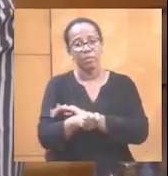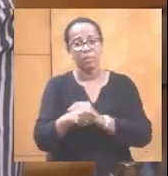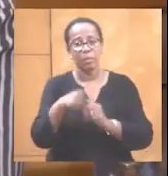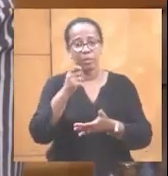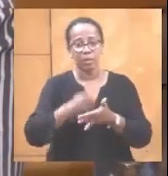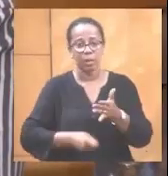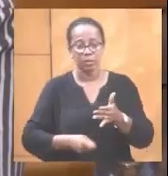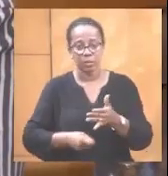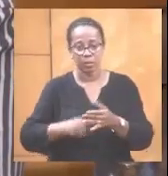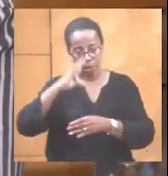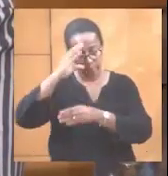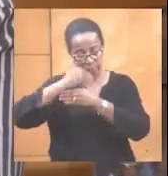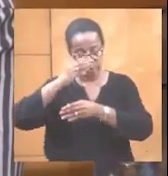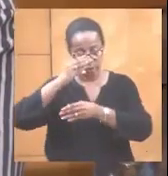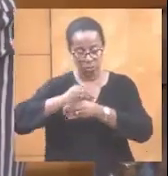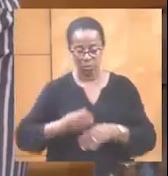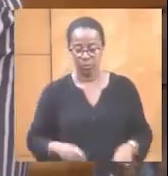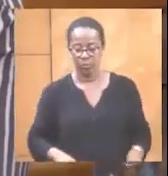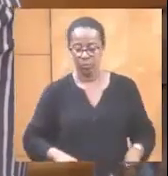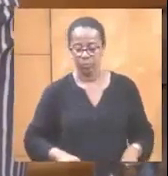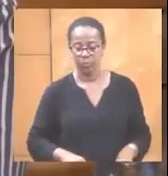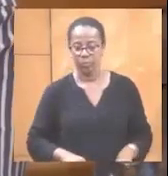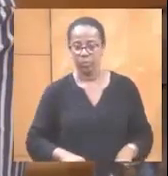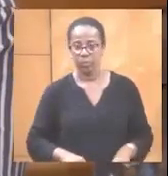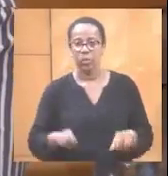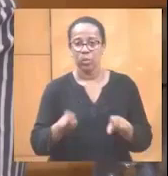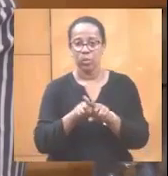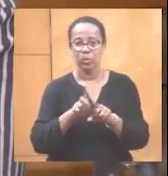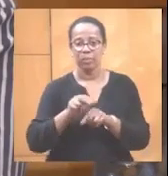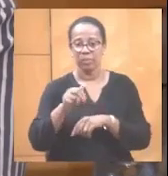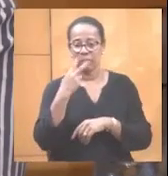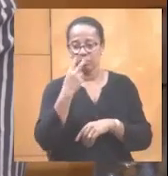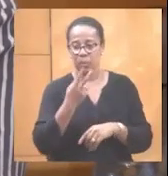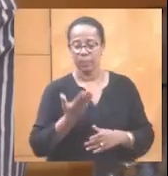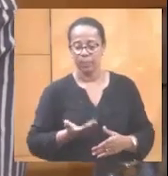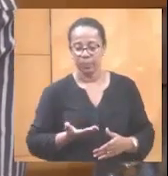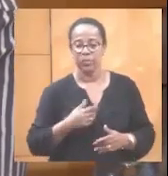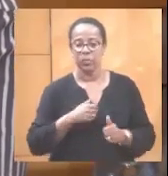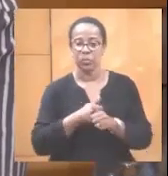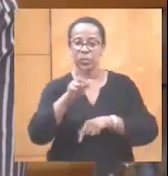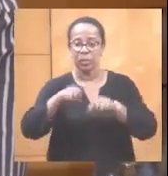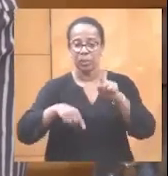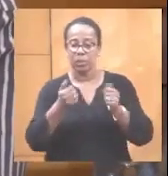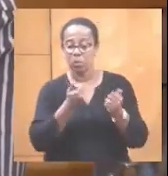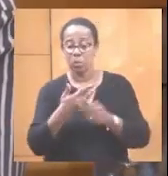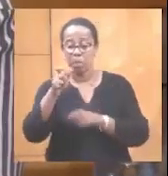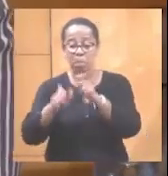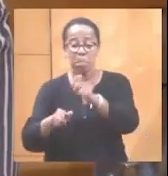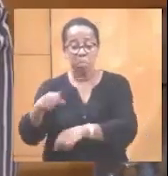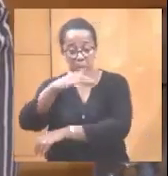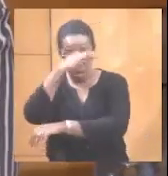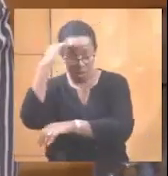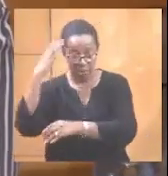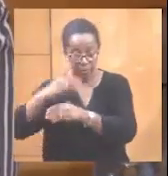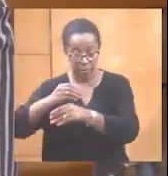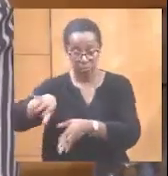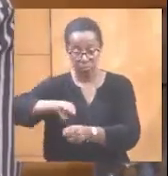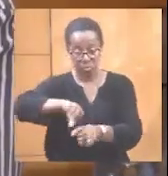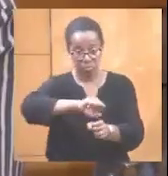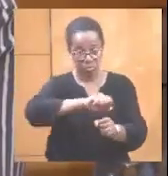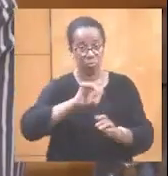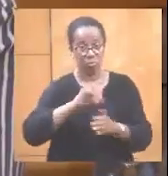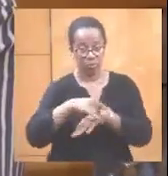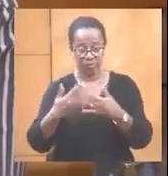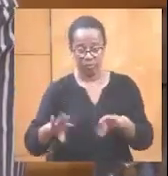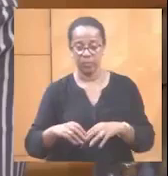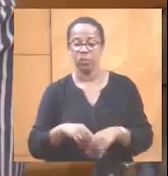l'apprentissage. Bien. Et nous verrons, en fonction du nombre d'apprentis qui vont être recrutés, et